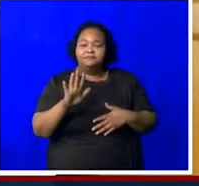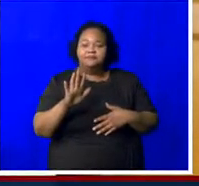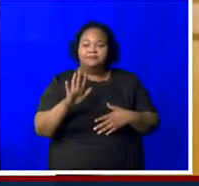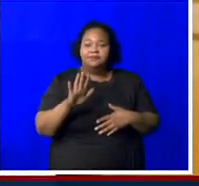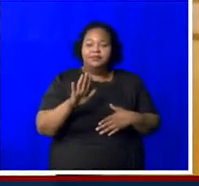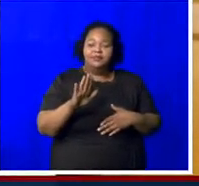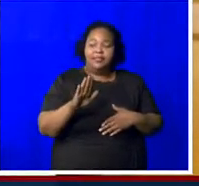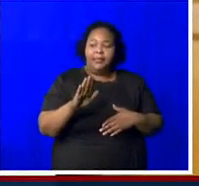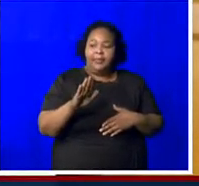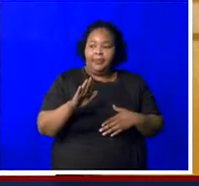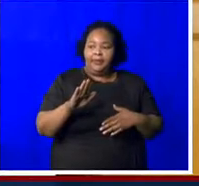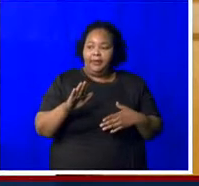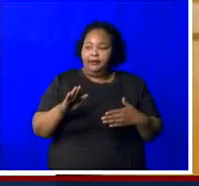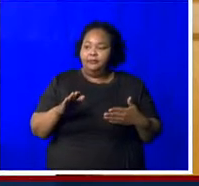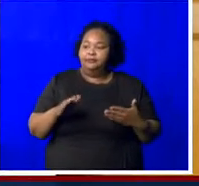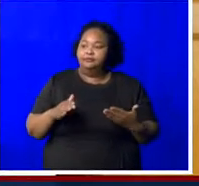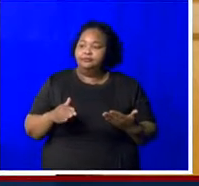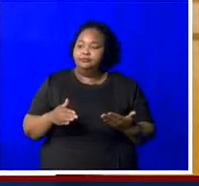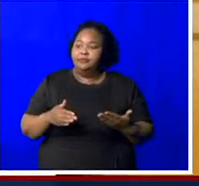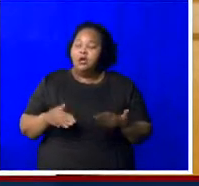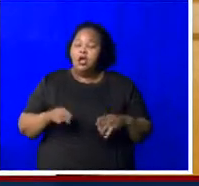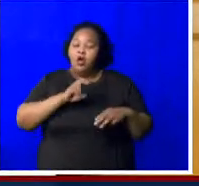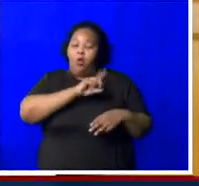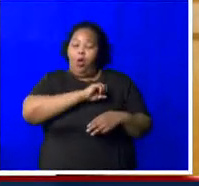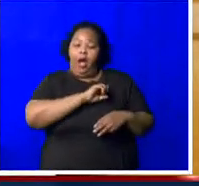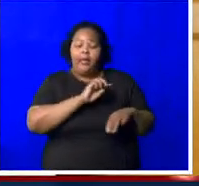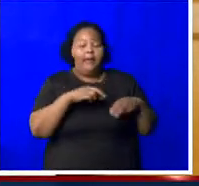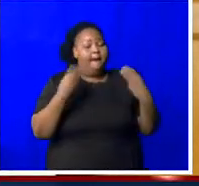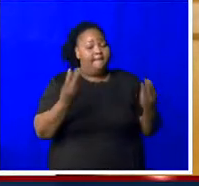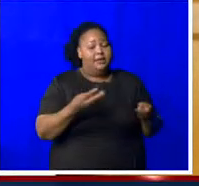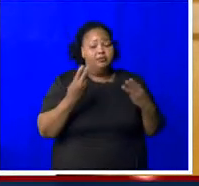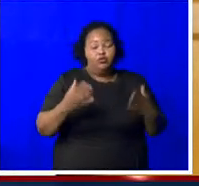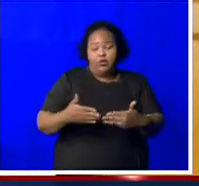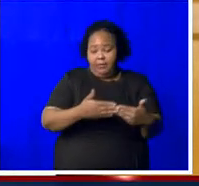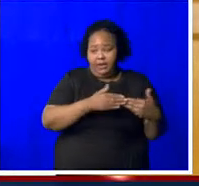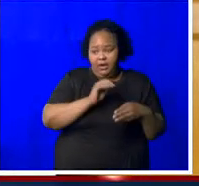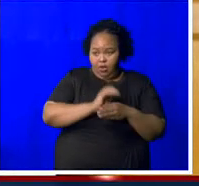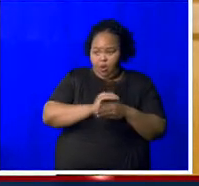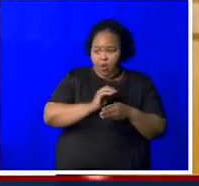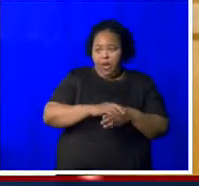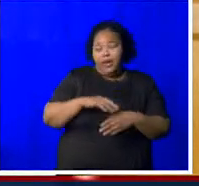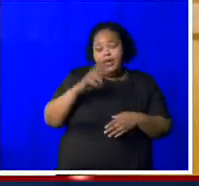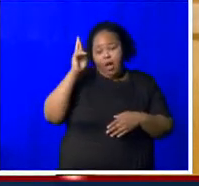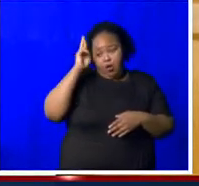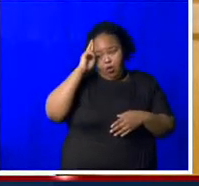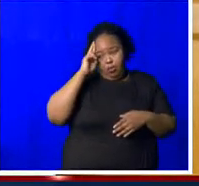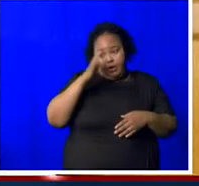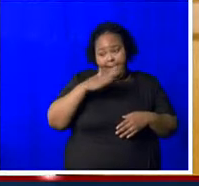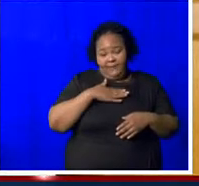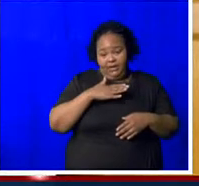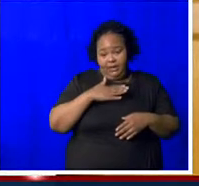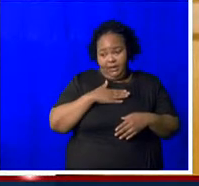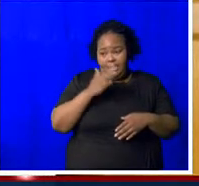Ngikhumbula naye inginika le doctorate.